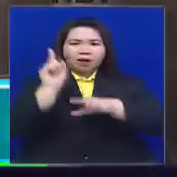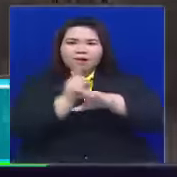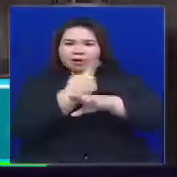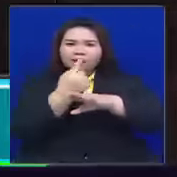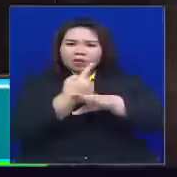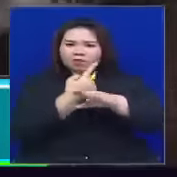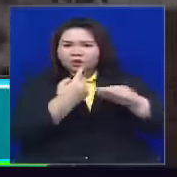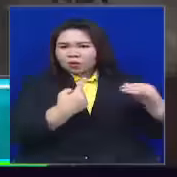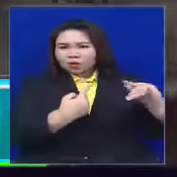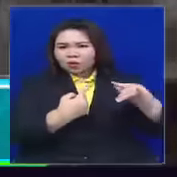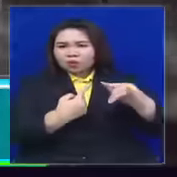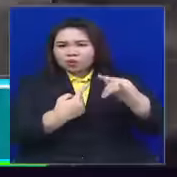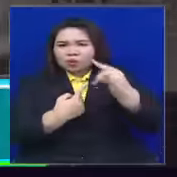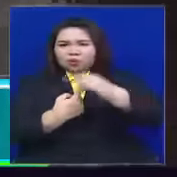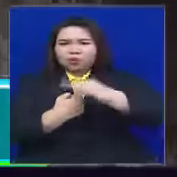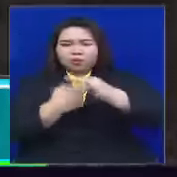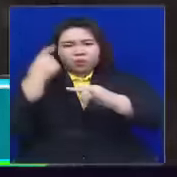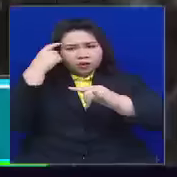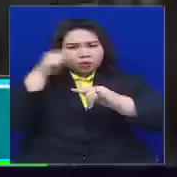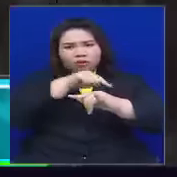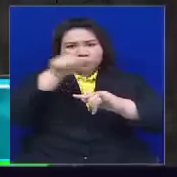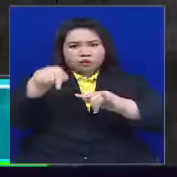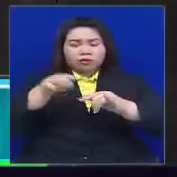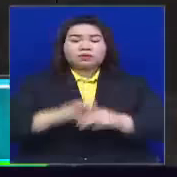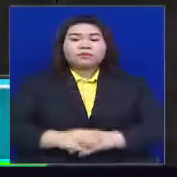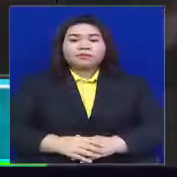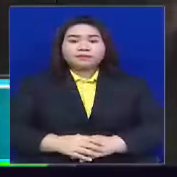ใช้บินขึ้นไปที่ฐานสถานี